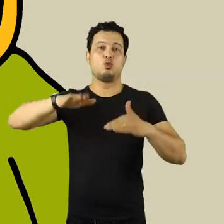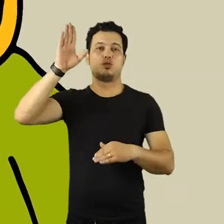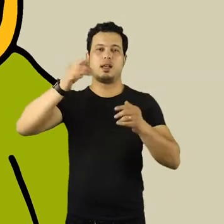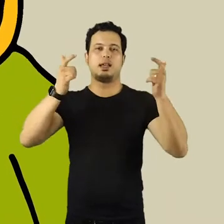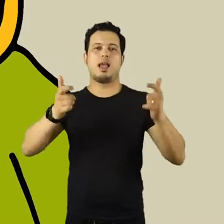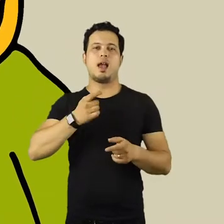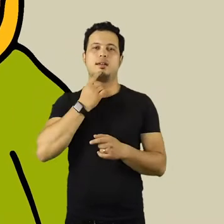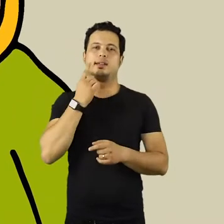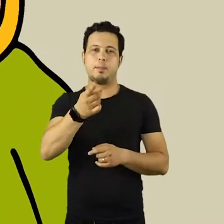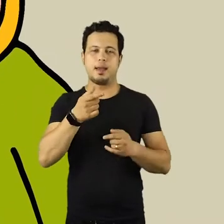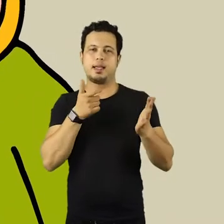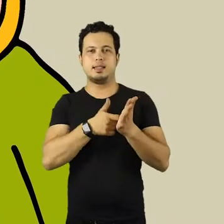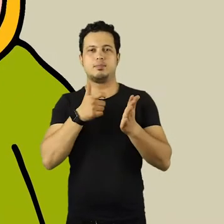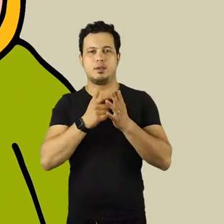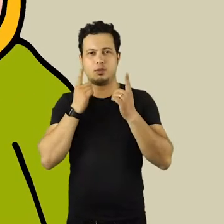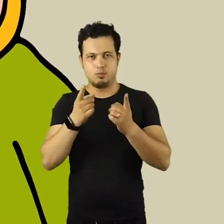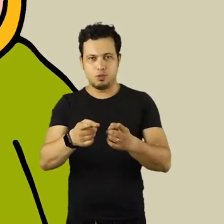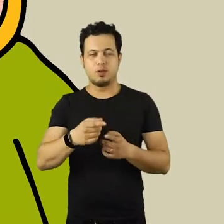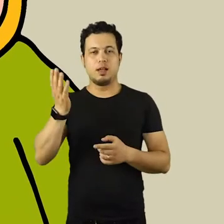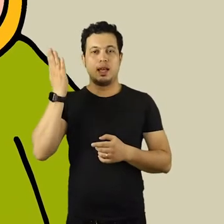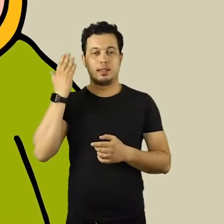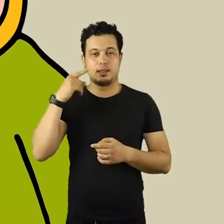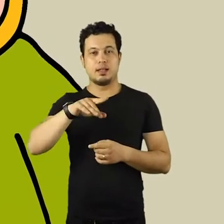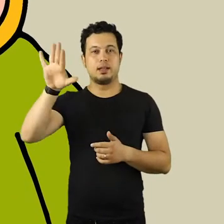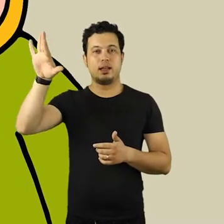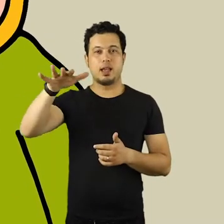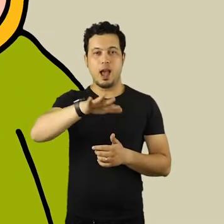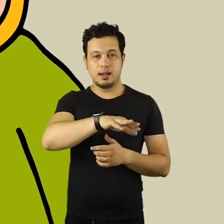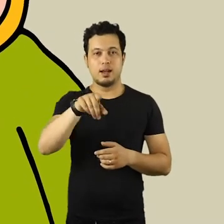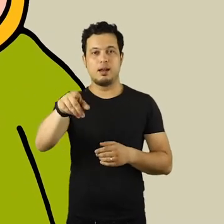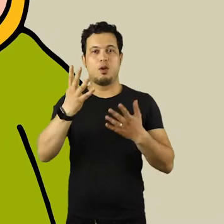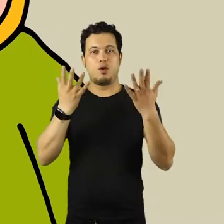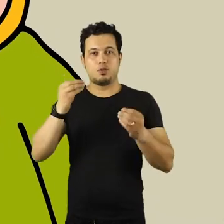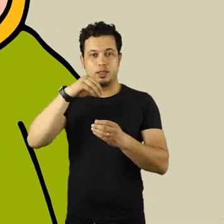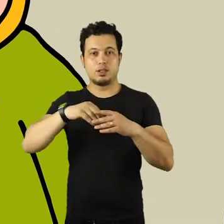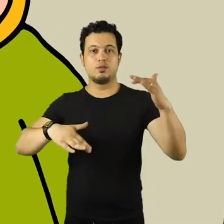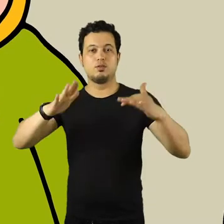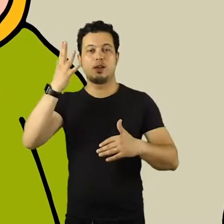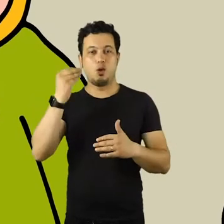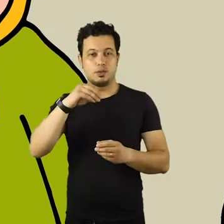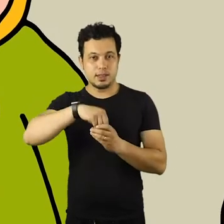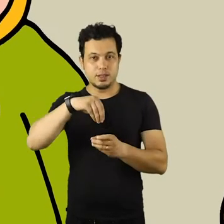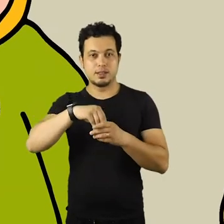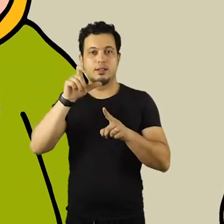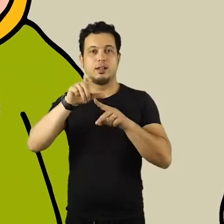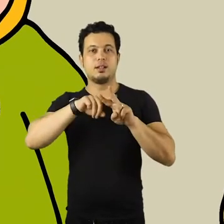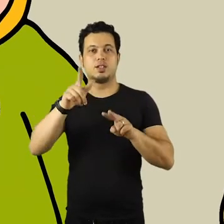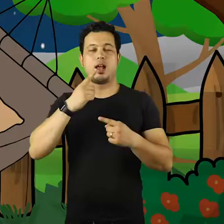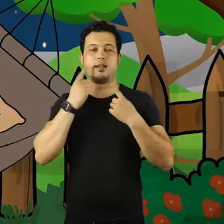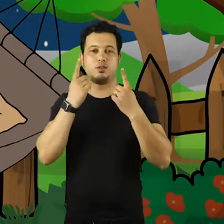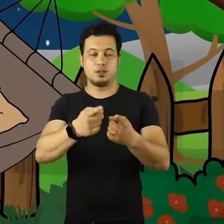gibi olduğundan öyle derlermiş. Rahmetli büyük dedeniz öyle